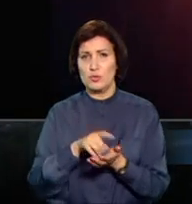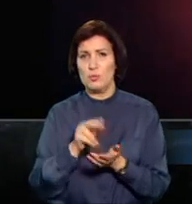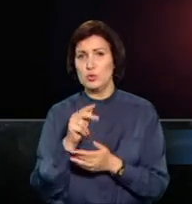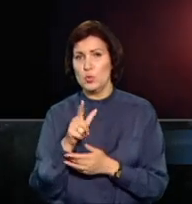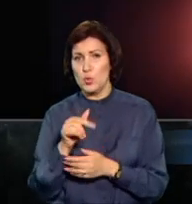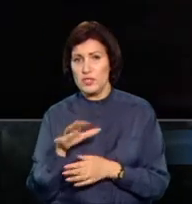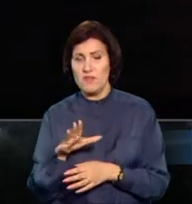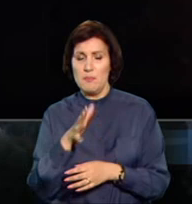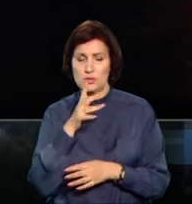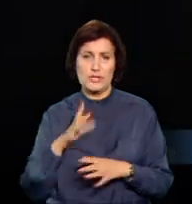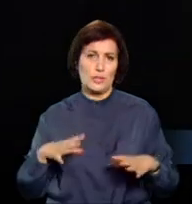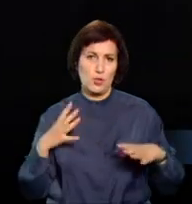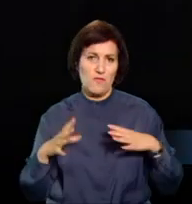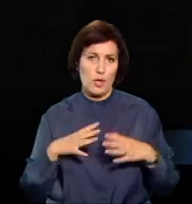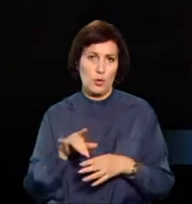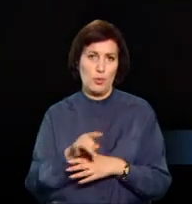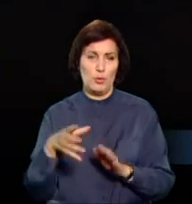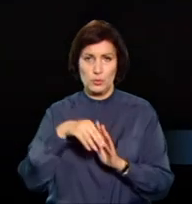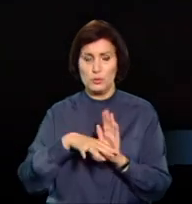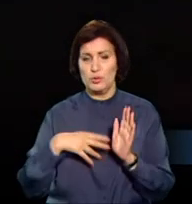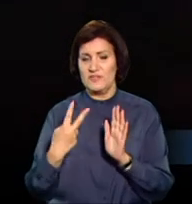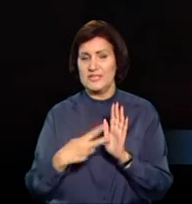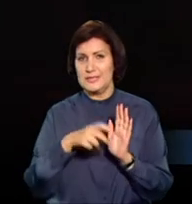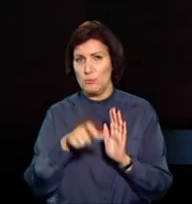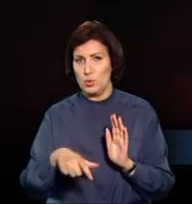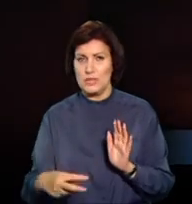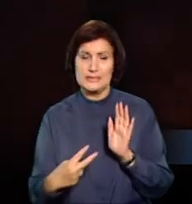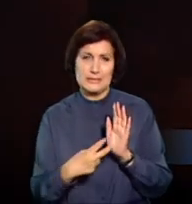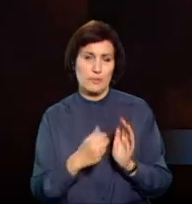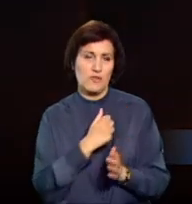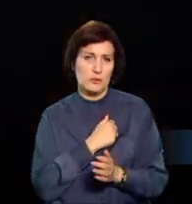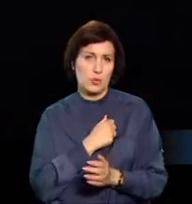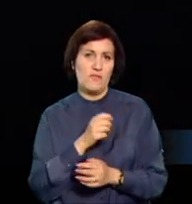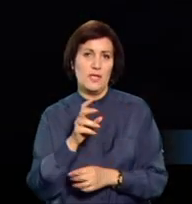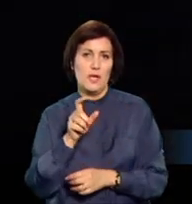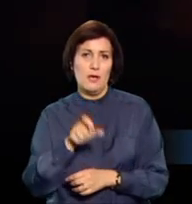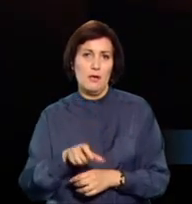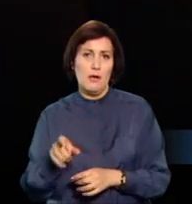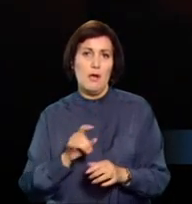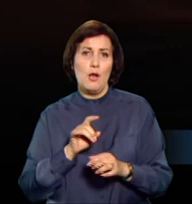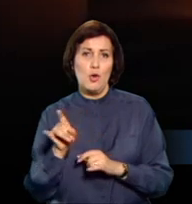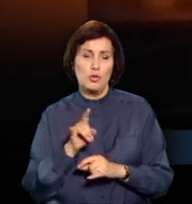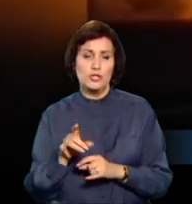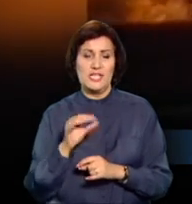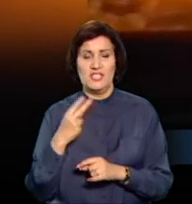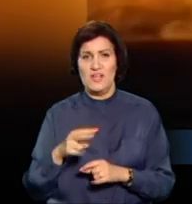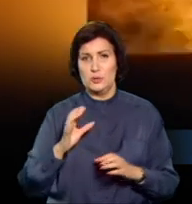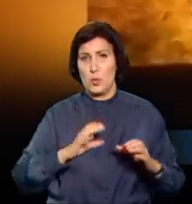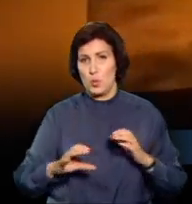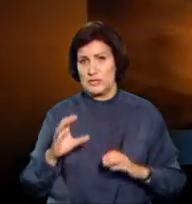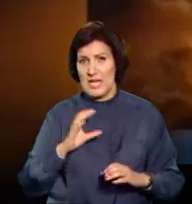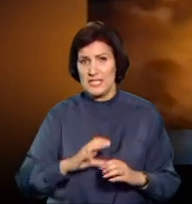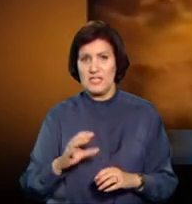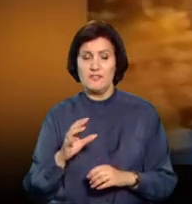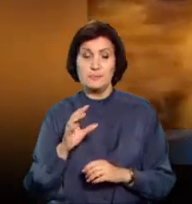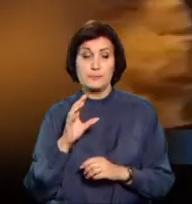тренувального польоту. На борту було 27 людей, 7 військових льотчиків і 20 курсантів Університету повітряних сил імені